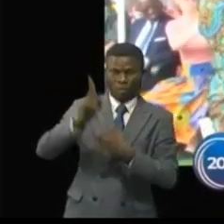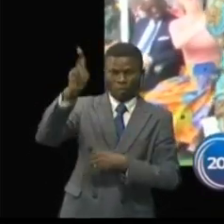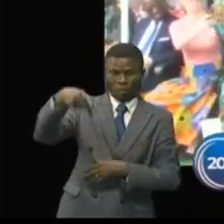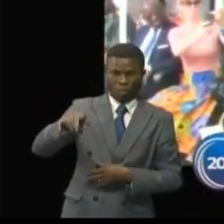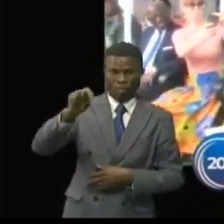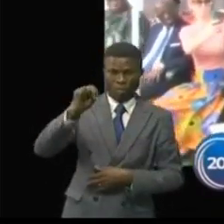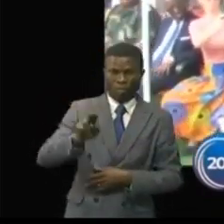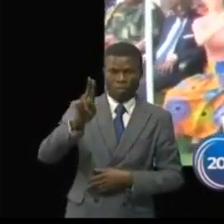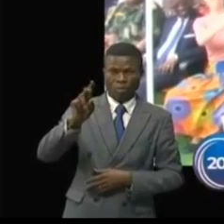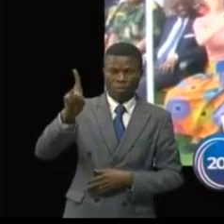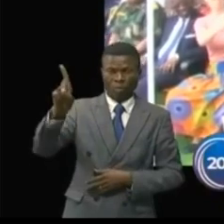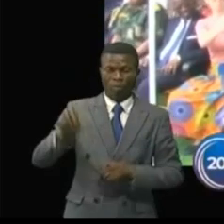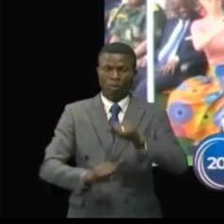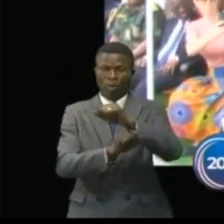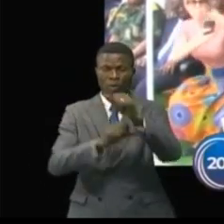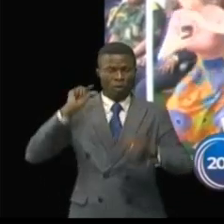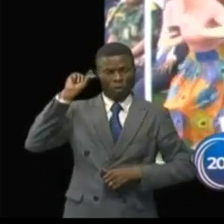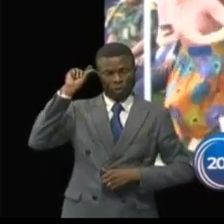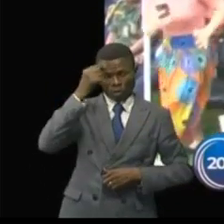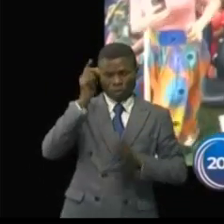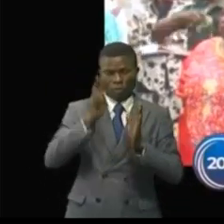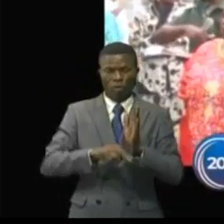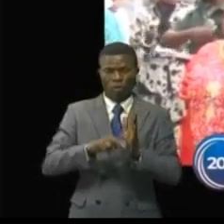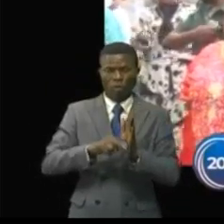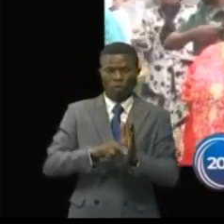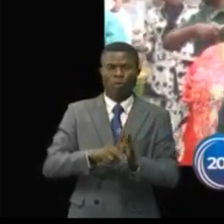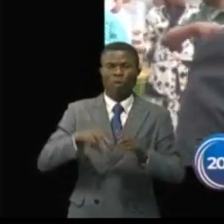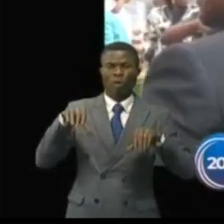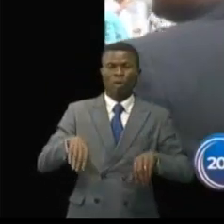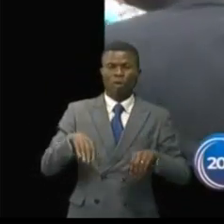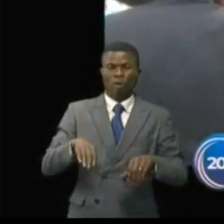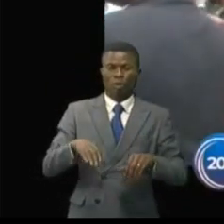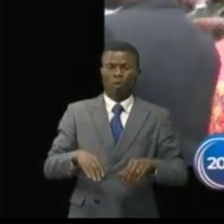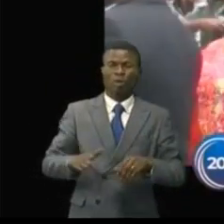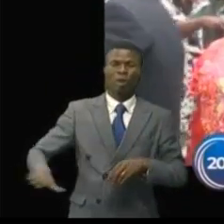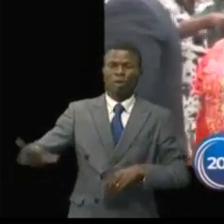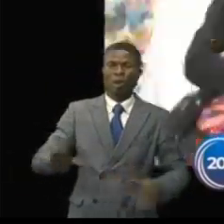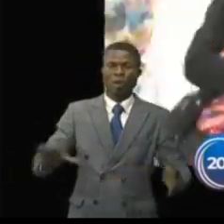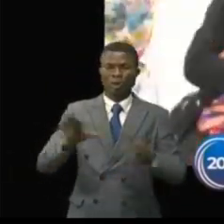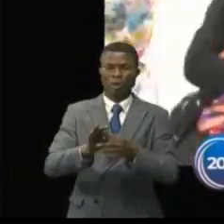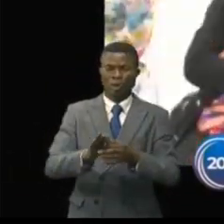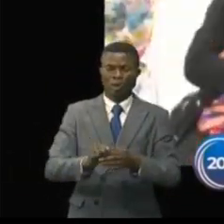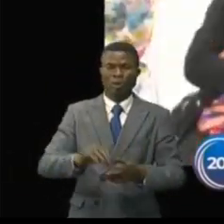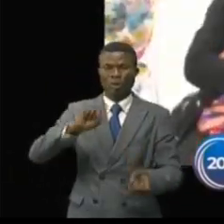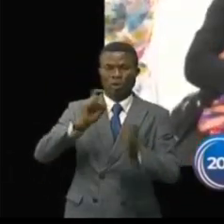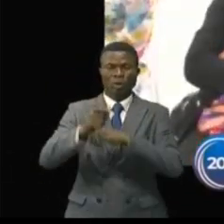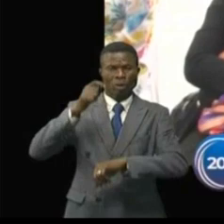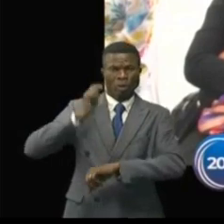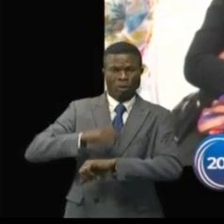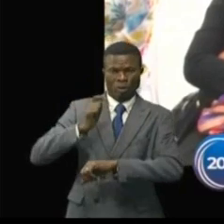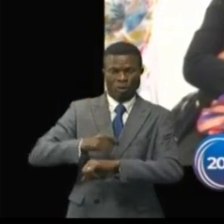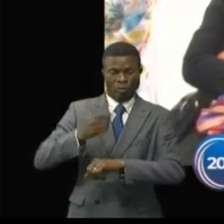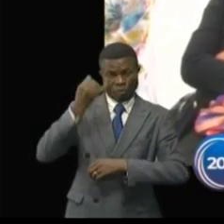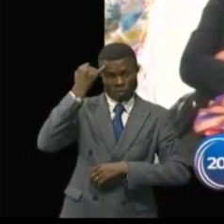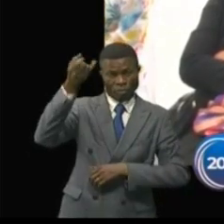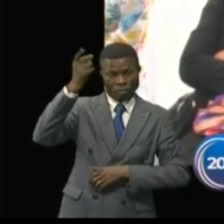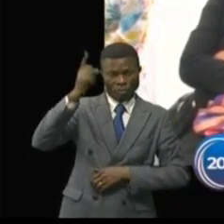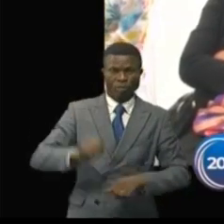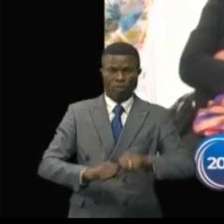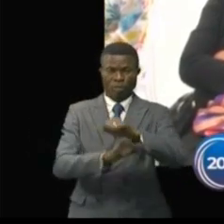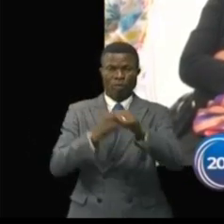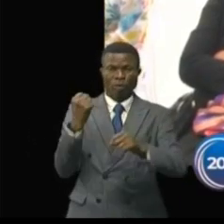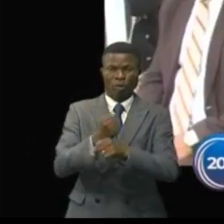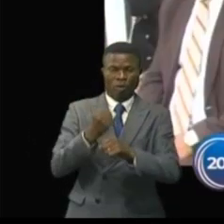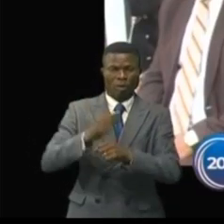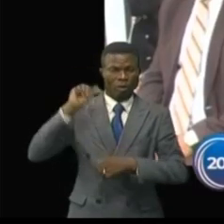appuie le gouvernement de la RDC à travers le programme conjoint des Nations Unies d'appui à la réforme de la justice qui vise à accompagner les efforts